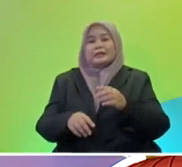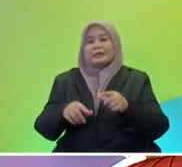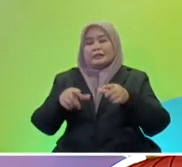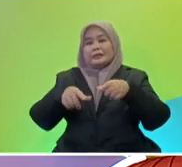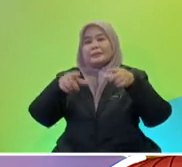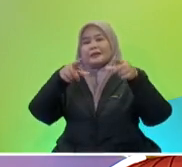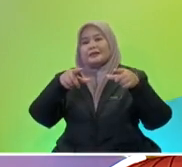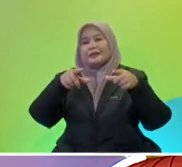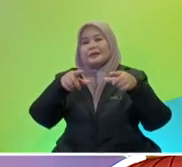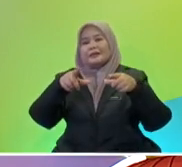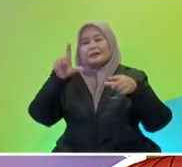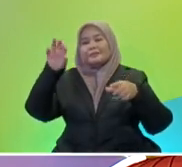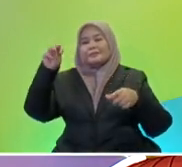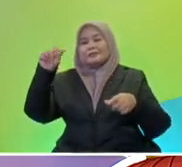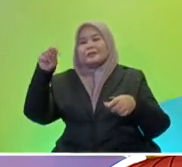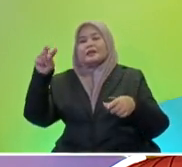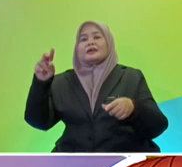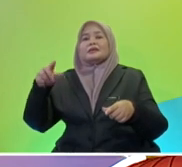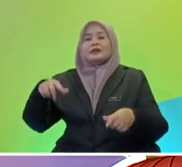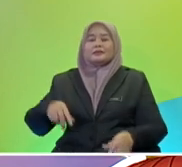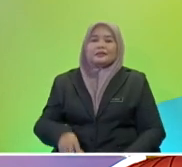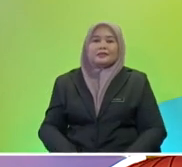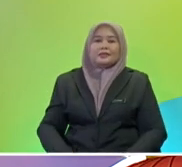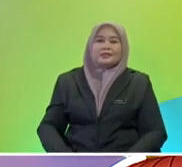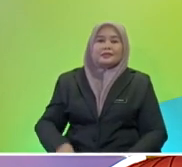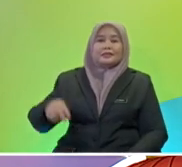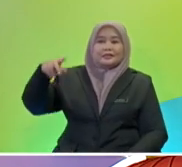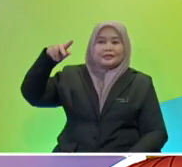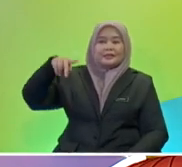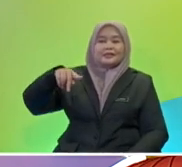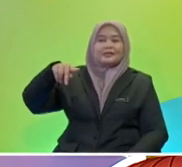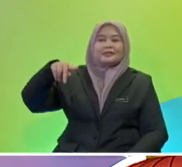kemudian yang dinyalakan pada waktu malam